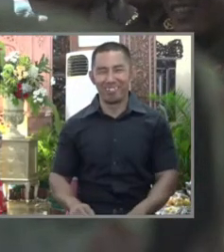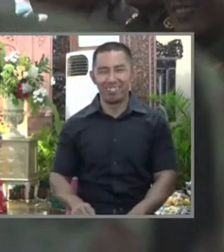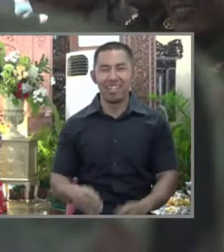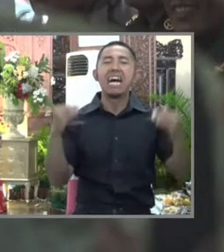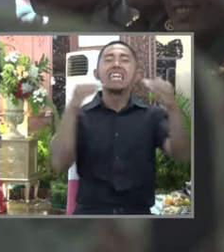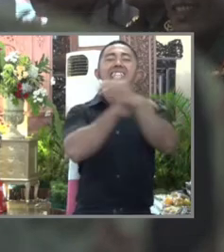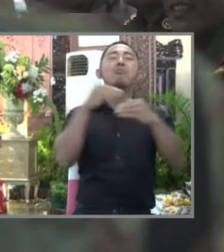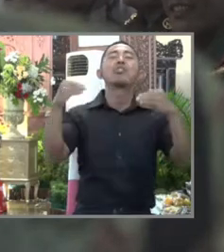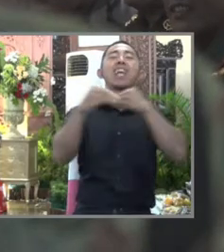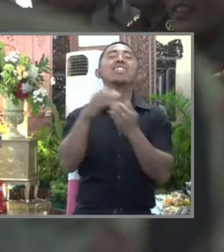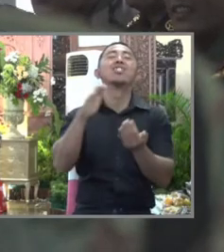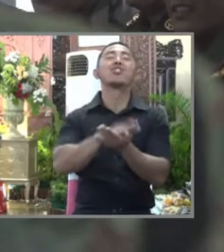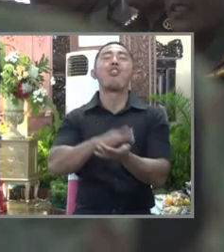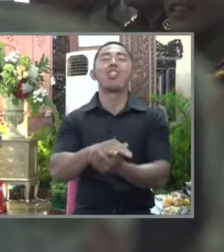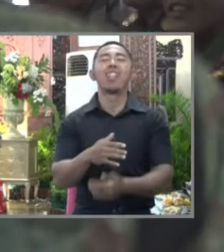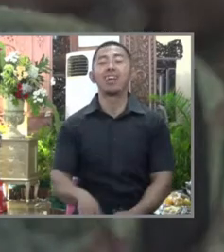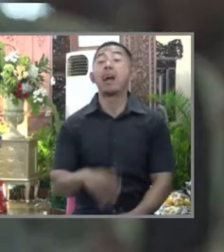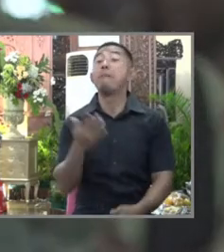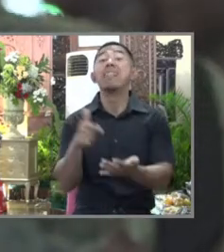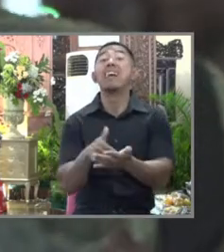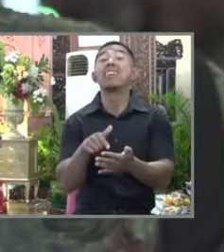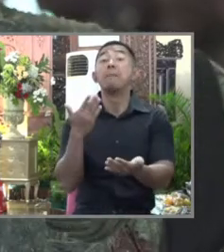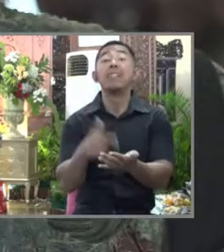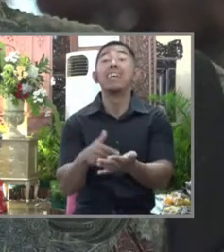Transportasi sekolah. Oke, apa, Bu?